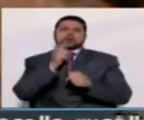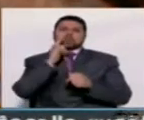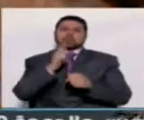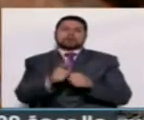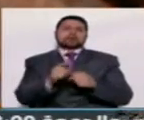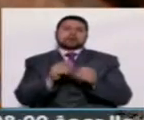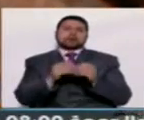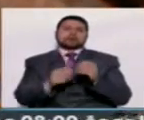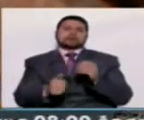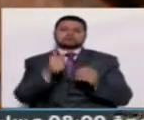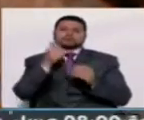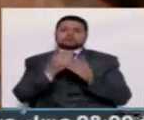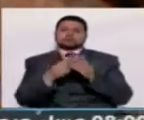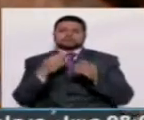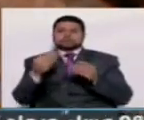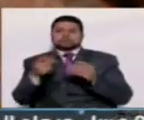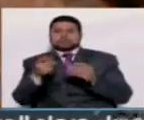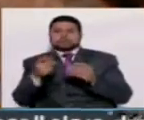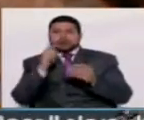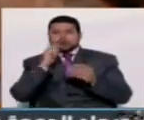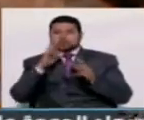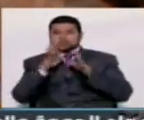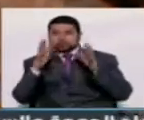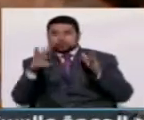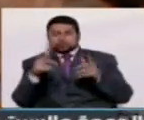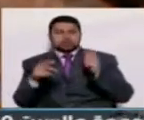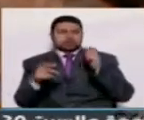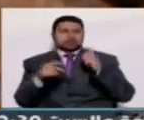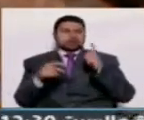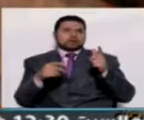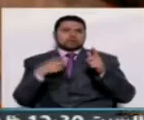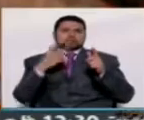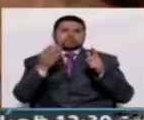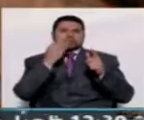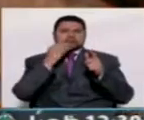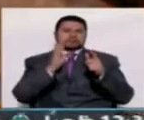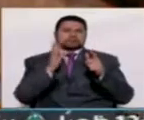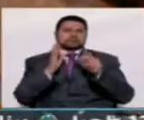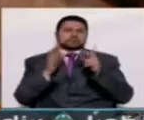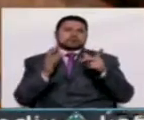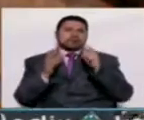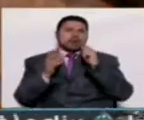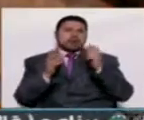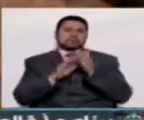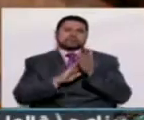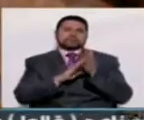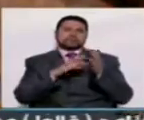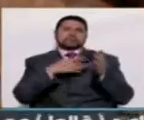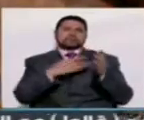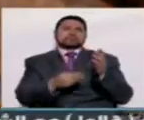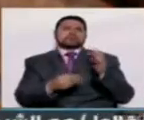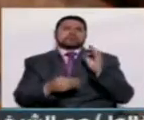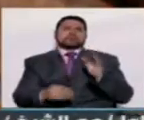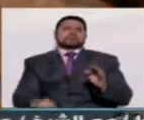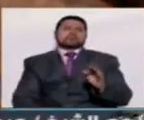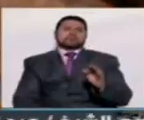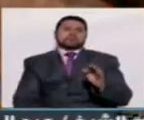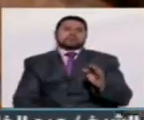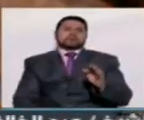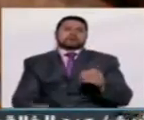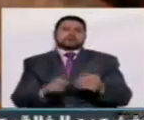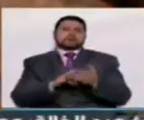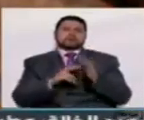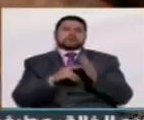وسلم أيهما أقدم، هذه تحمل لحما ولكني لا أحبها، وهذه لا تحمل لحما كثيرا ولكني